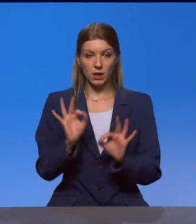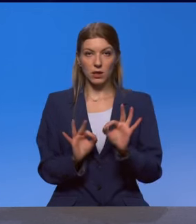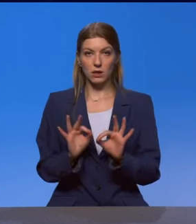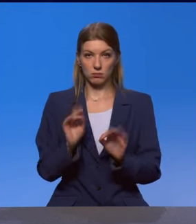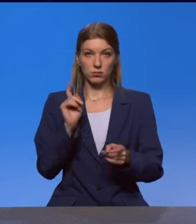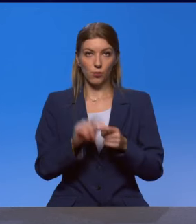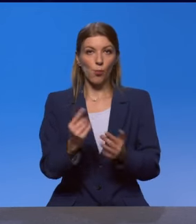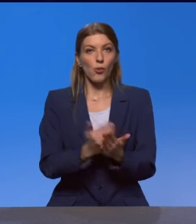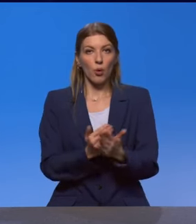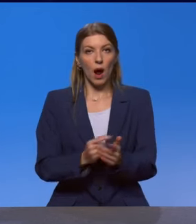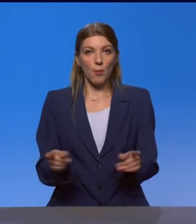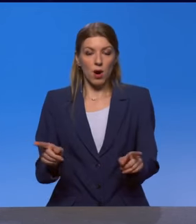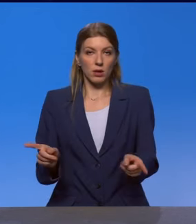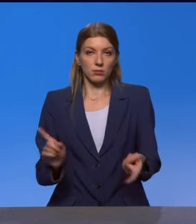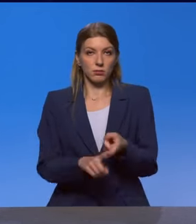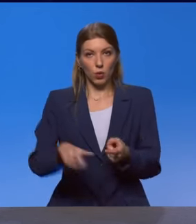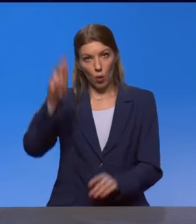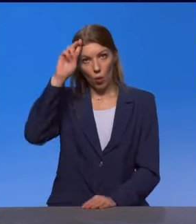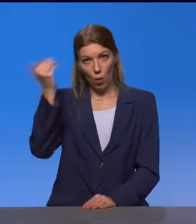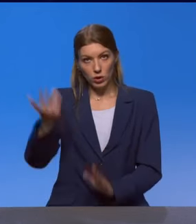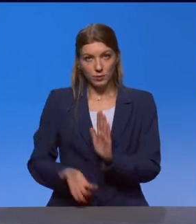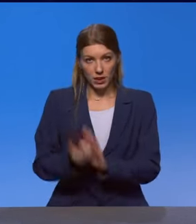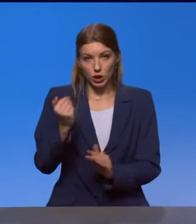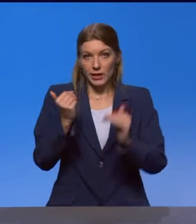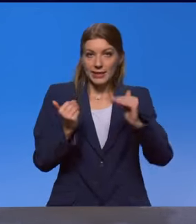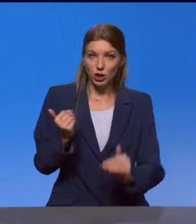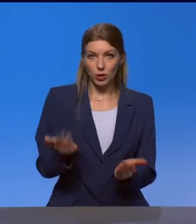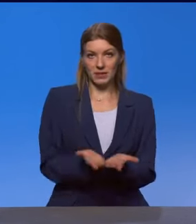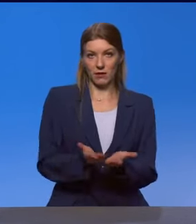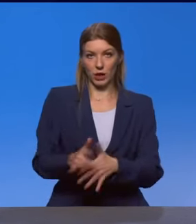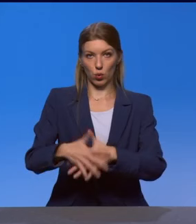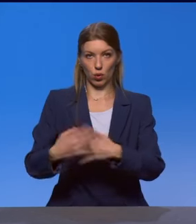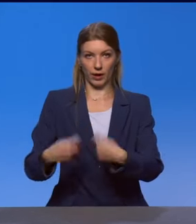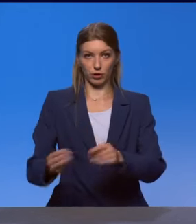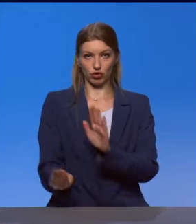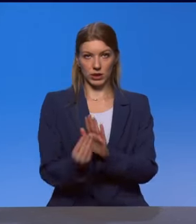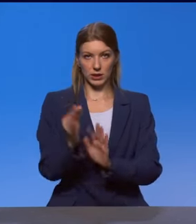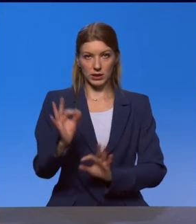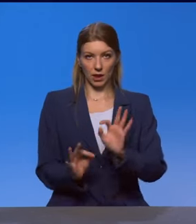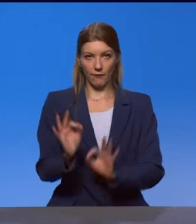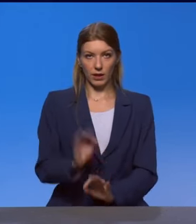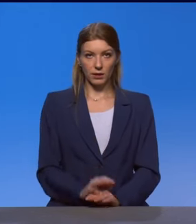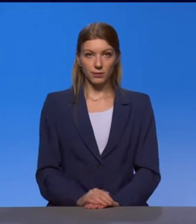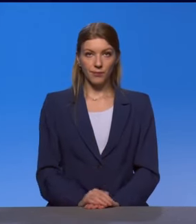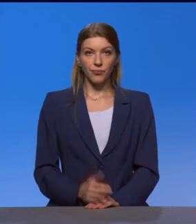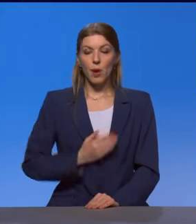программам с господдержкой, они, естественно, ниже, чем рыночные. Но мне кажется, что как только